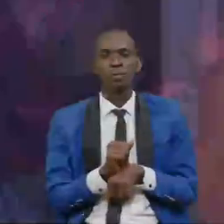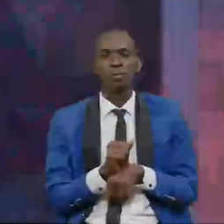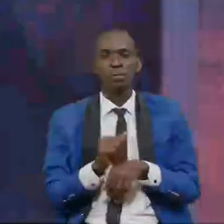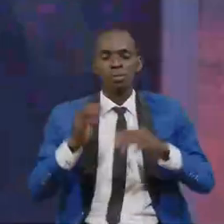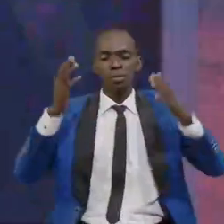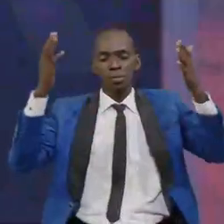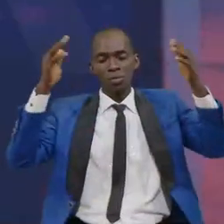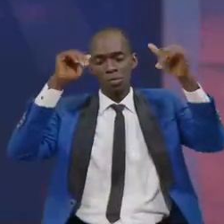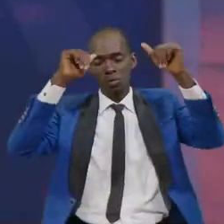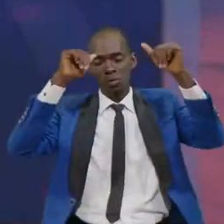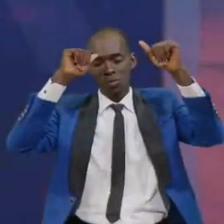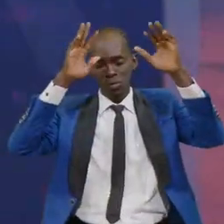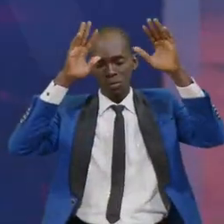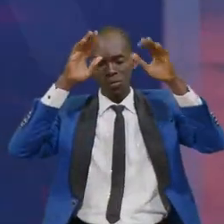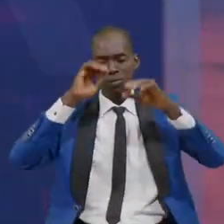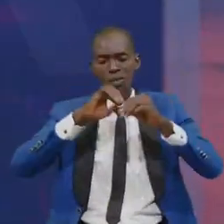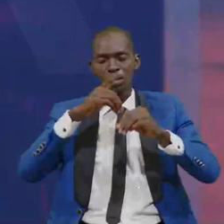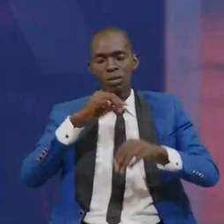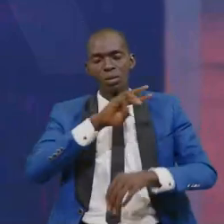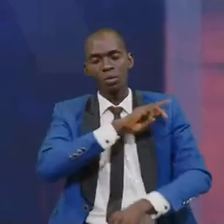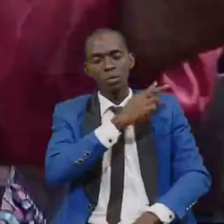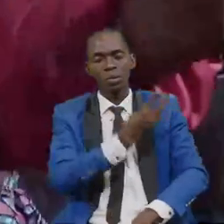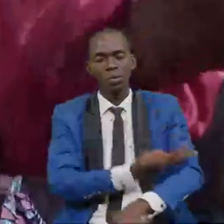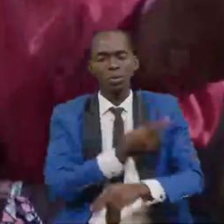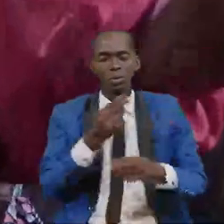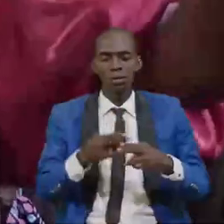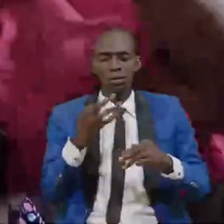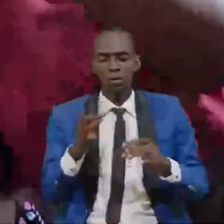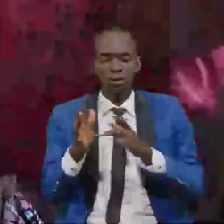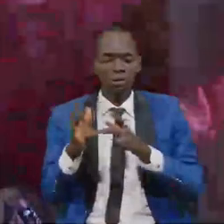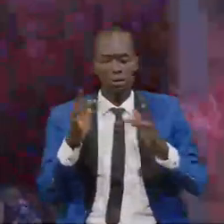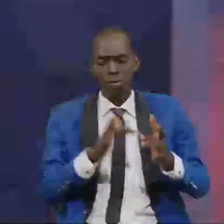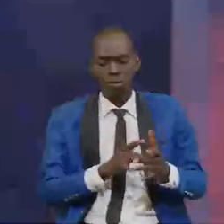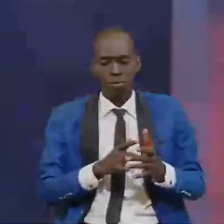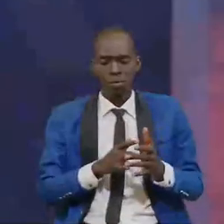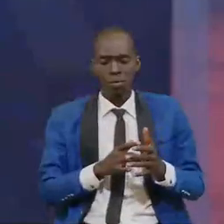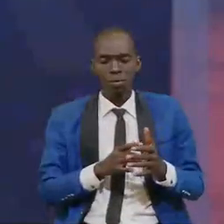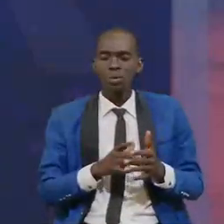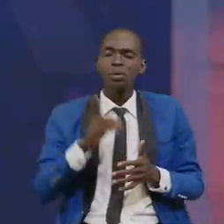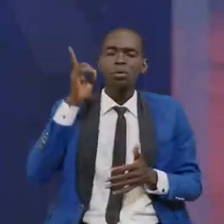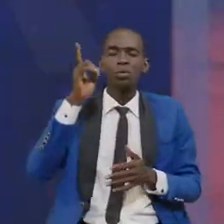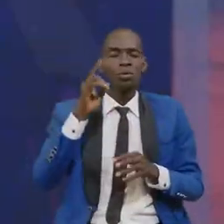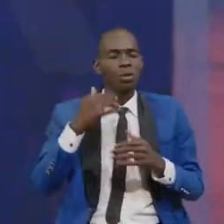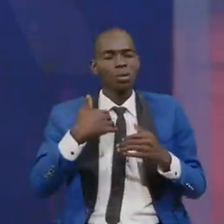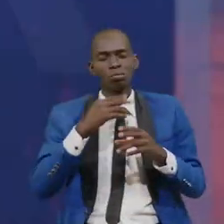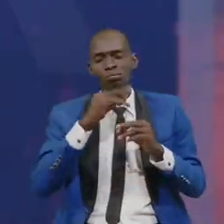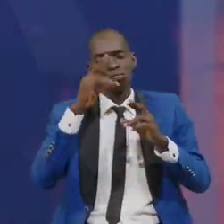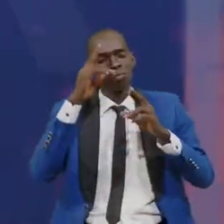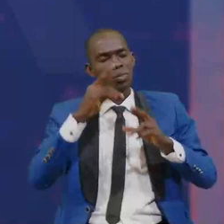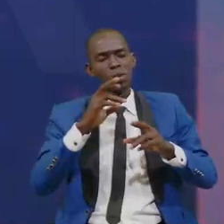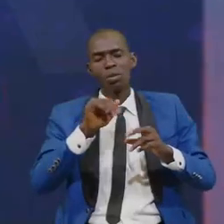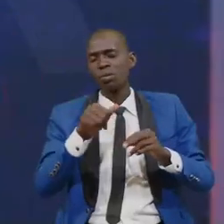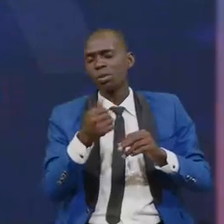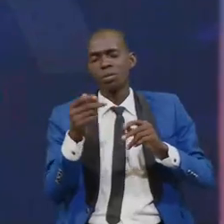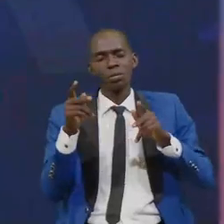Garde ses mains levées. Père, au nom puissant de Jésus, tu ne fais acception de personne.